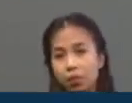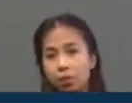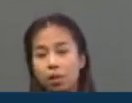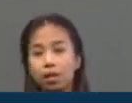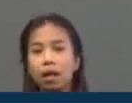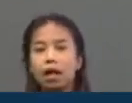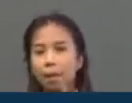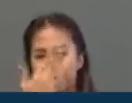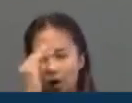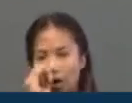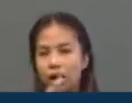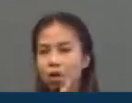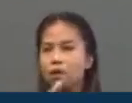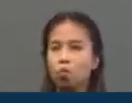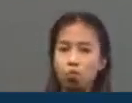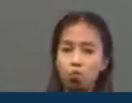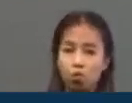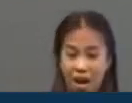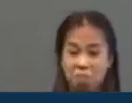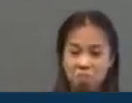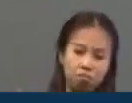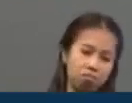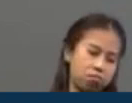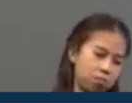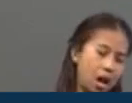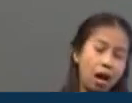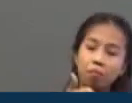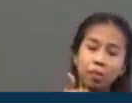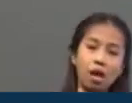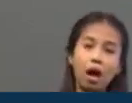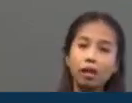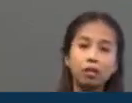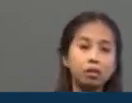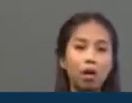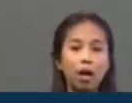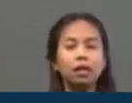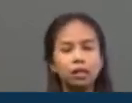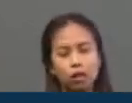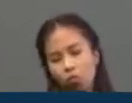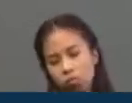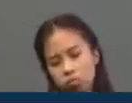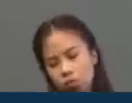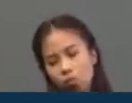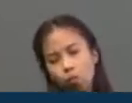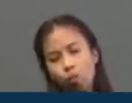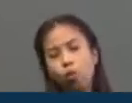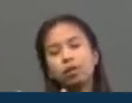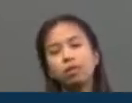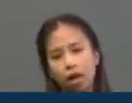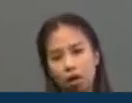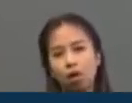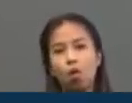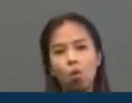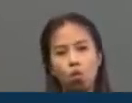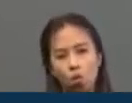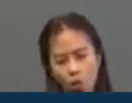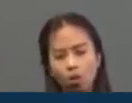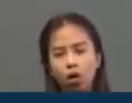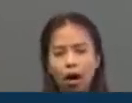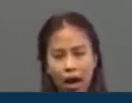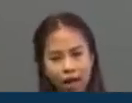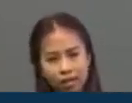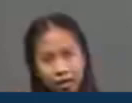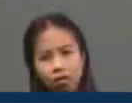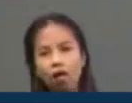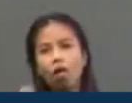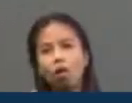มีเขตการค้าเสรีทั้งหมดนะครับในกลุ่มนี้ ทั้งนี้ในช่วงของการจัดงานดังกล่าวอาจจะมีการแสดงออกเพื่อแสดงจุดยืนที่